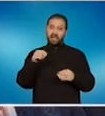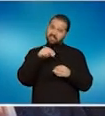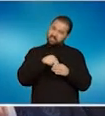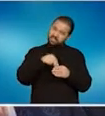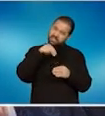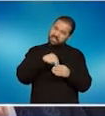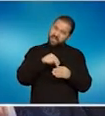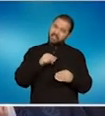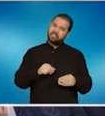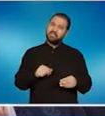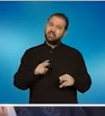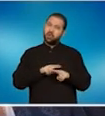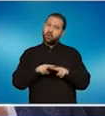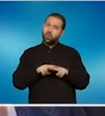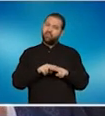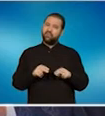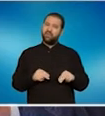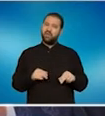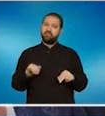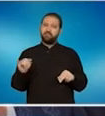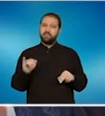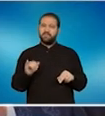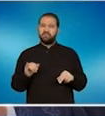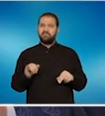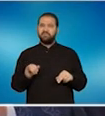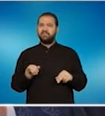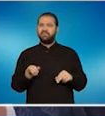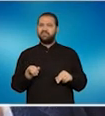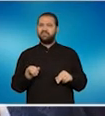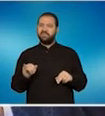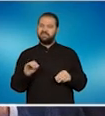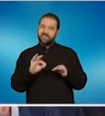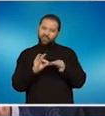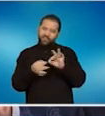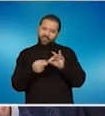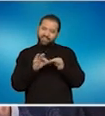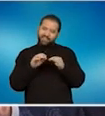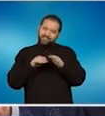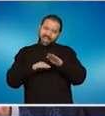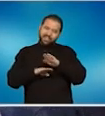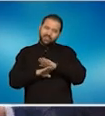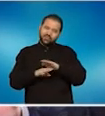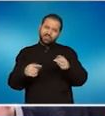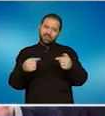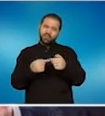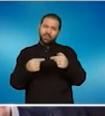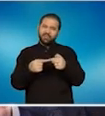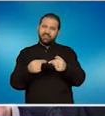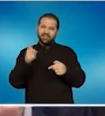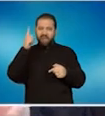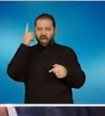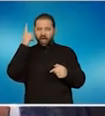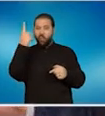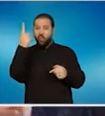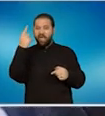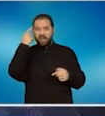Inserează cumva ironii și contrabalansări împotriva unei